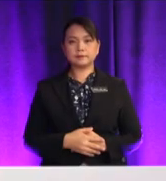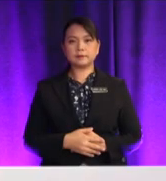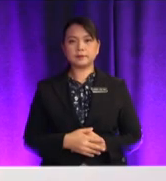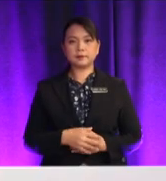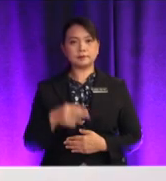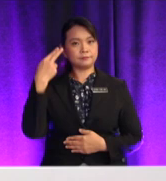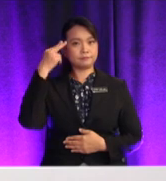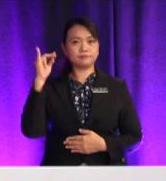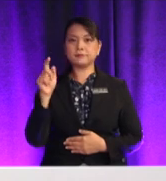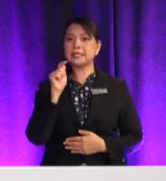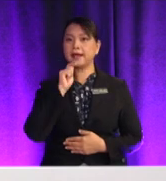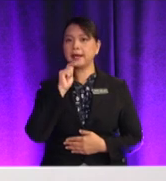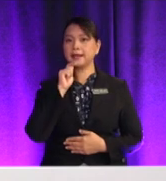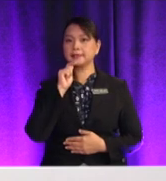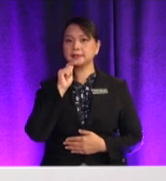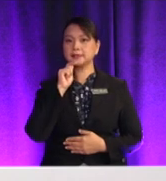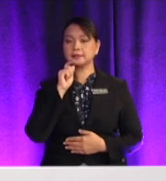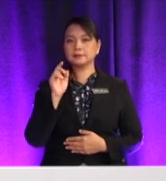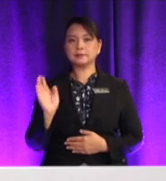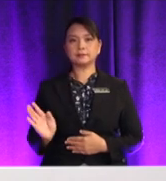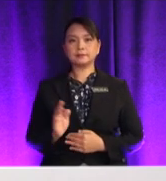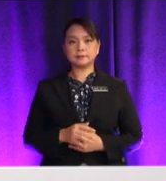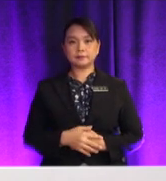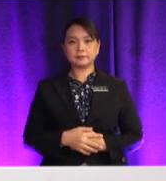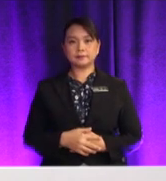Hello Tan. Hai cikgu.